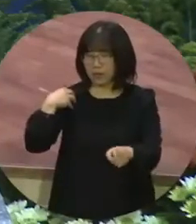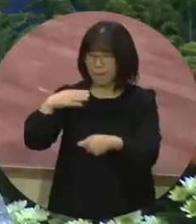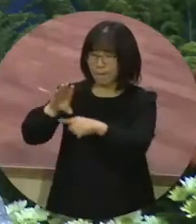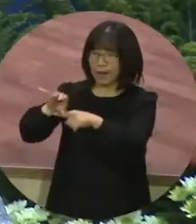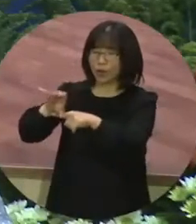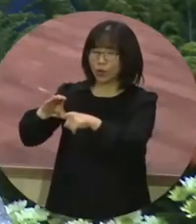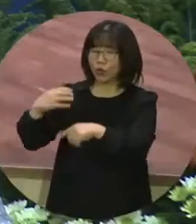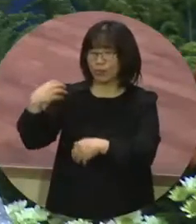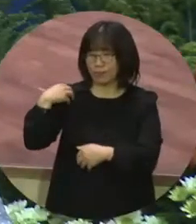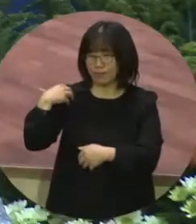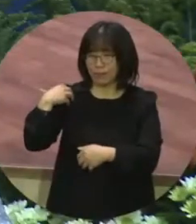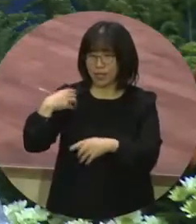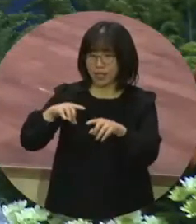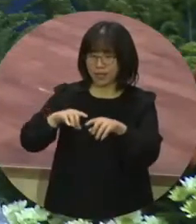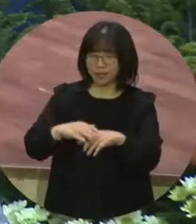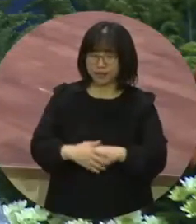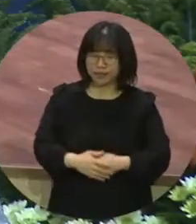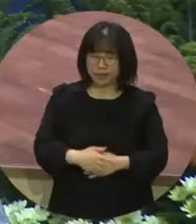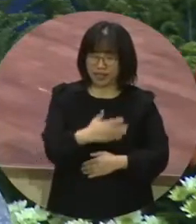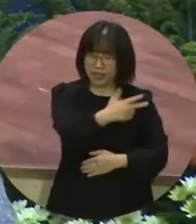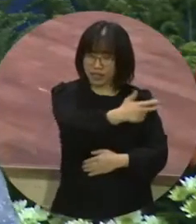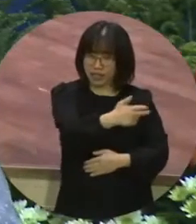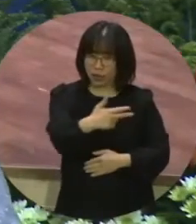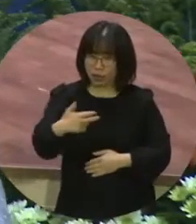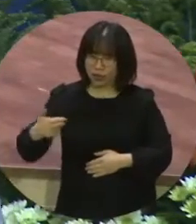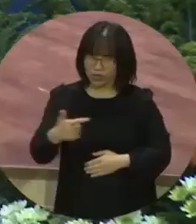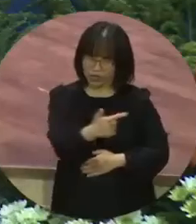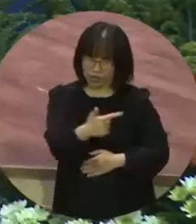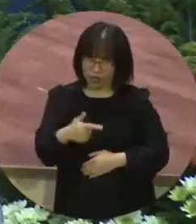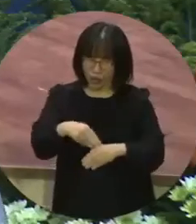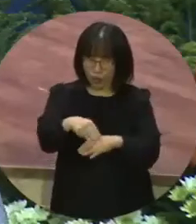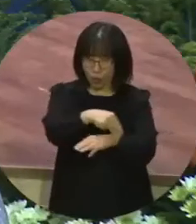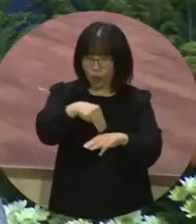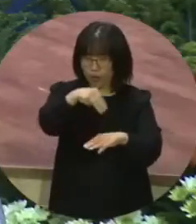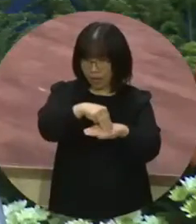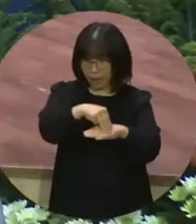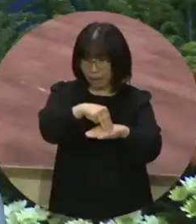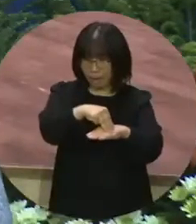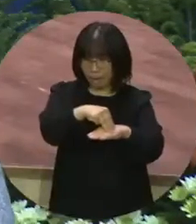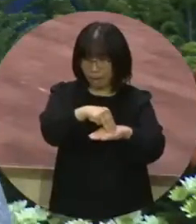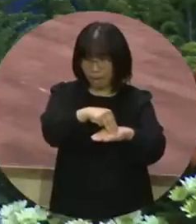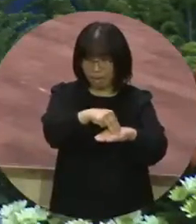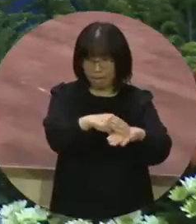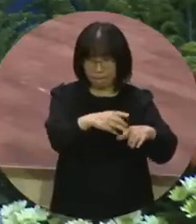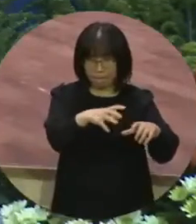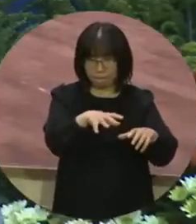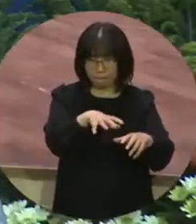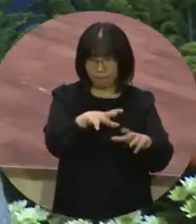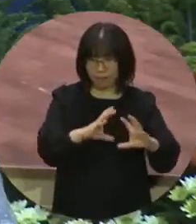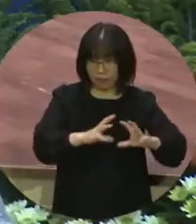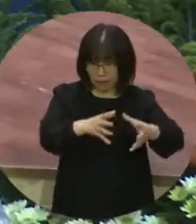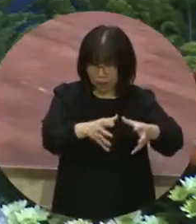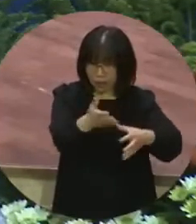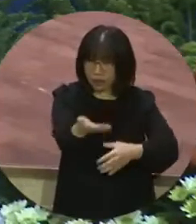이 인도네시아가 전 세계에서 가장 큰 모슬렘 국가거든요. 1억이 넘니까? 모슬렘